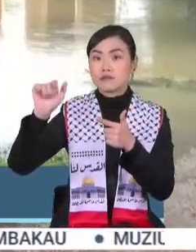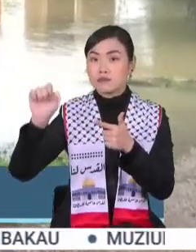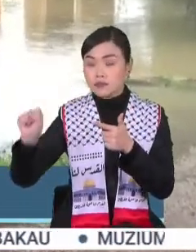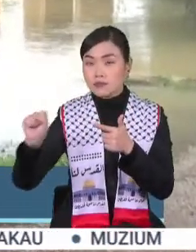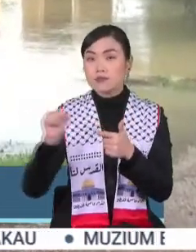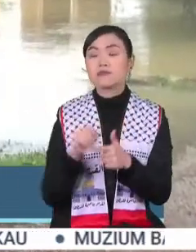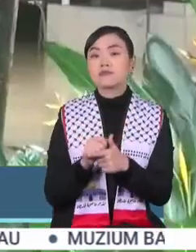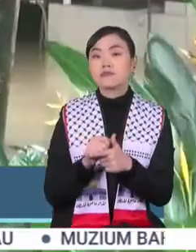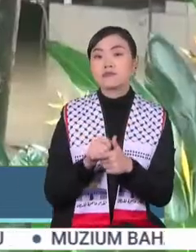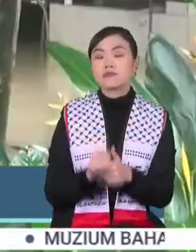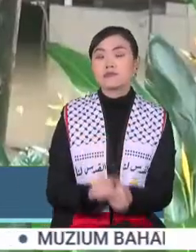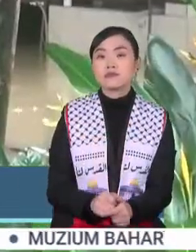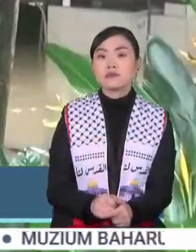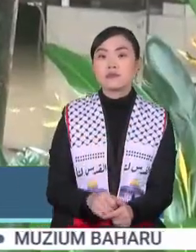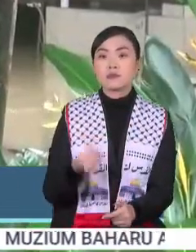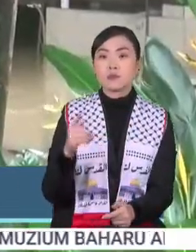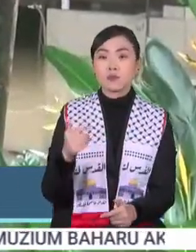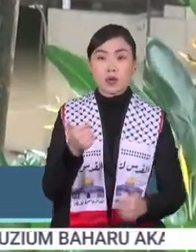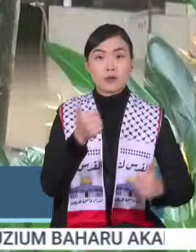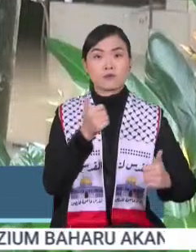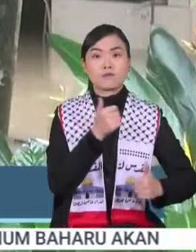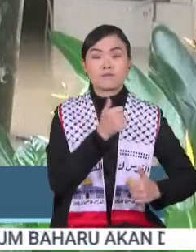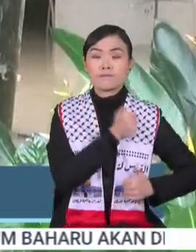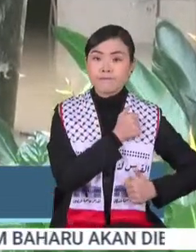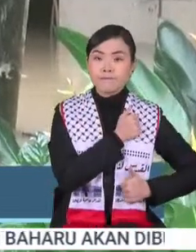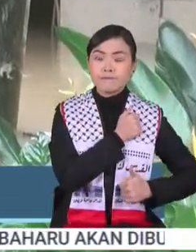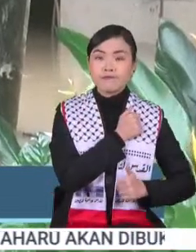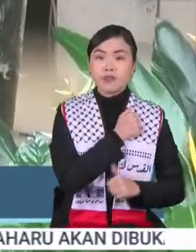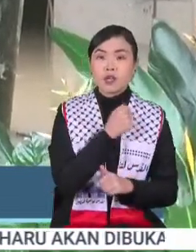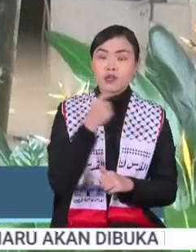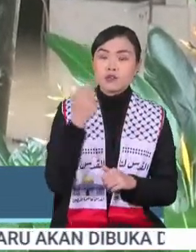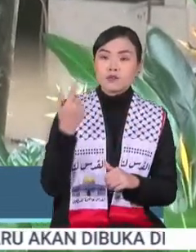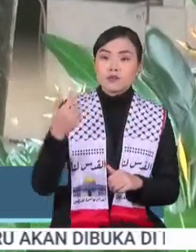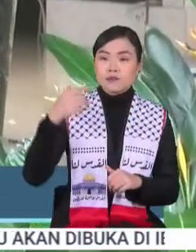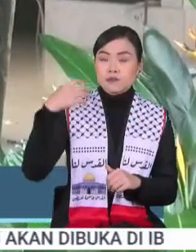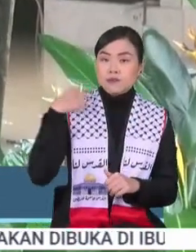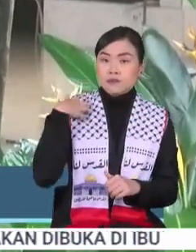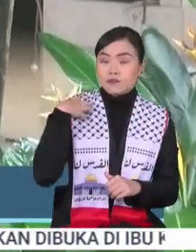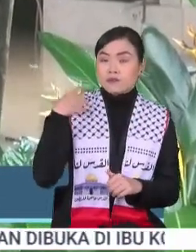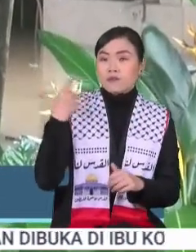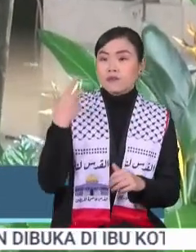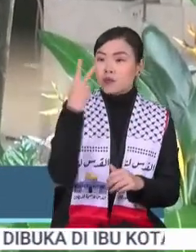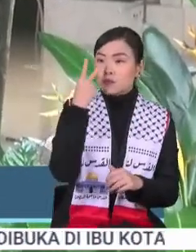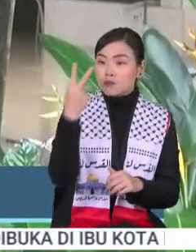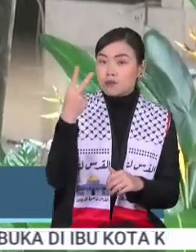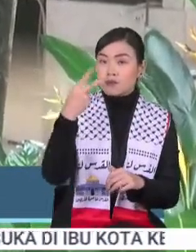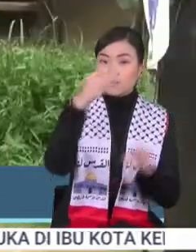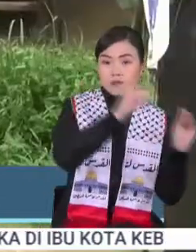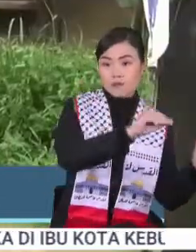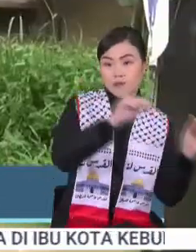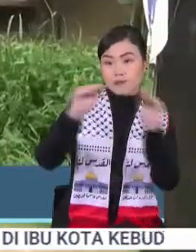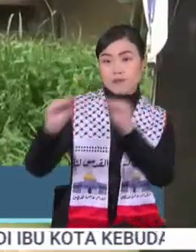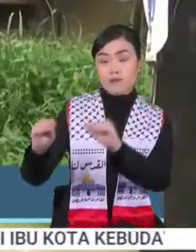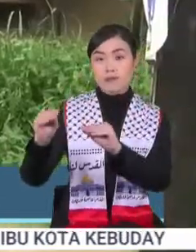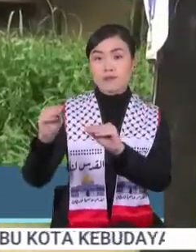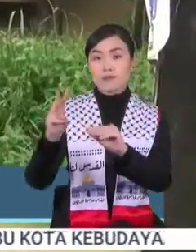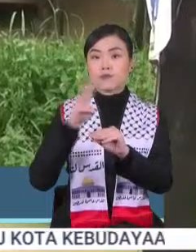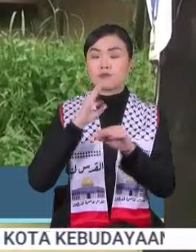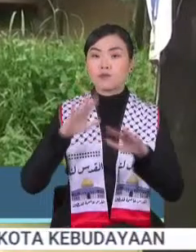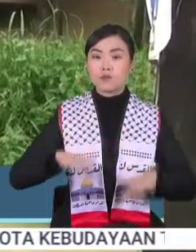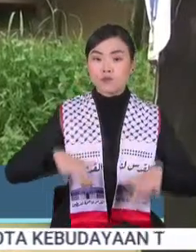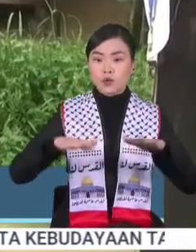bersama anggota dan pegawai APM setiu mendapati proses pemindahan puk terjas banjir berjalan dengan